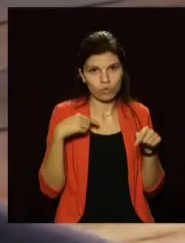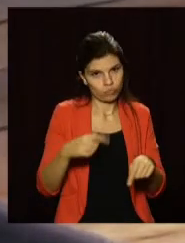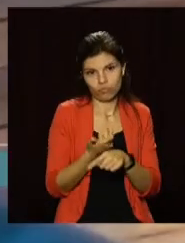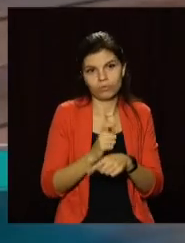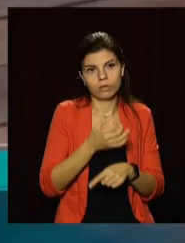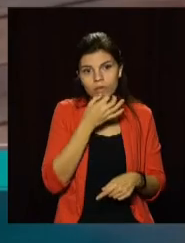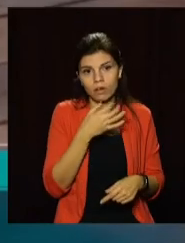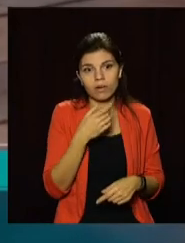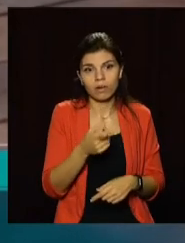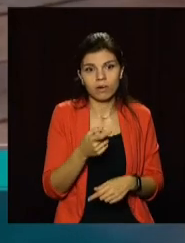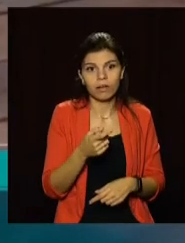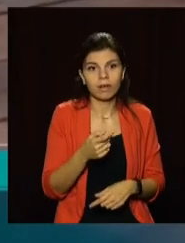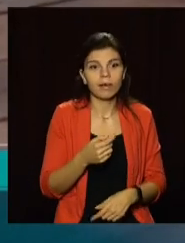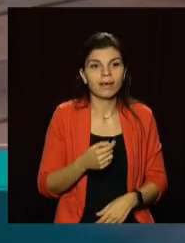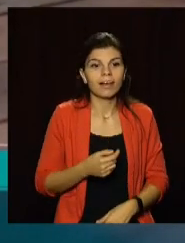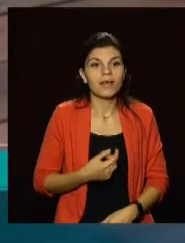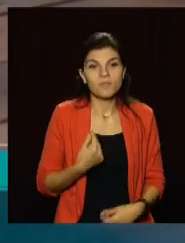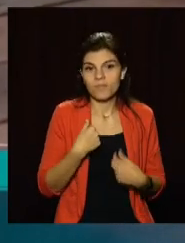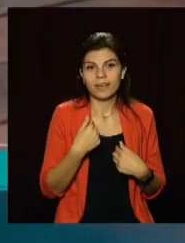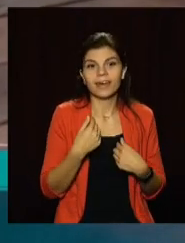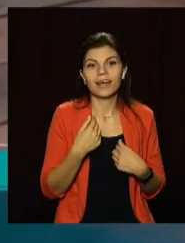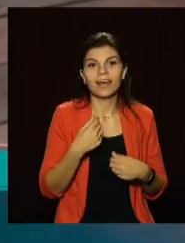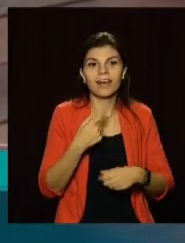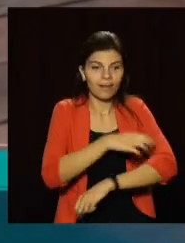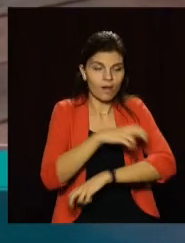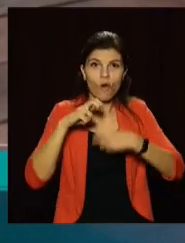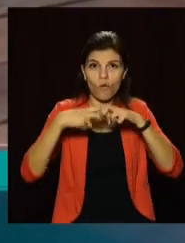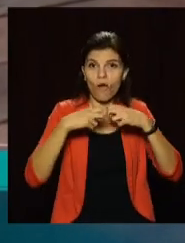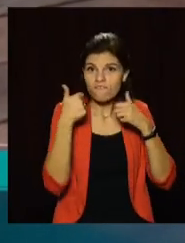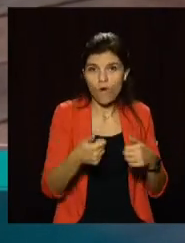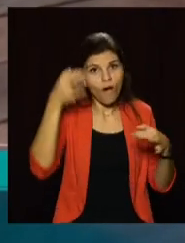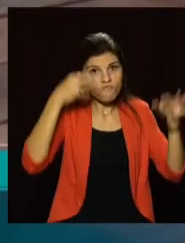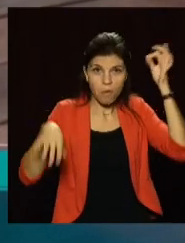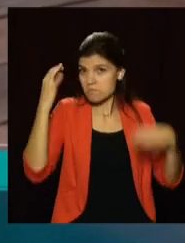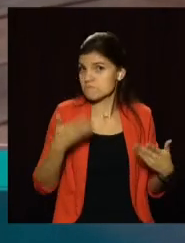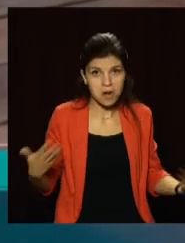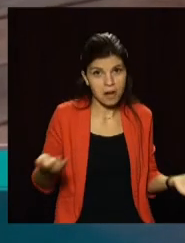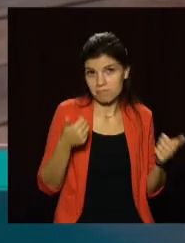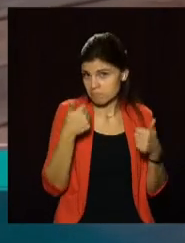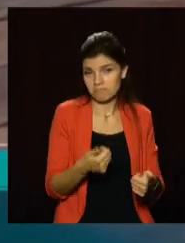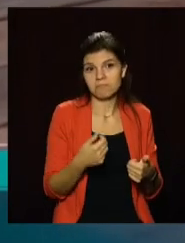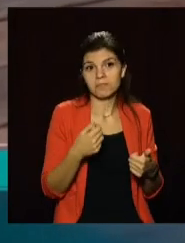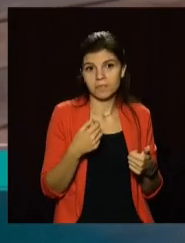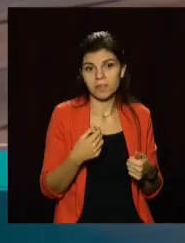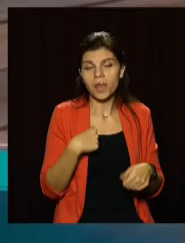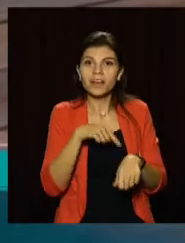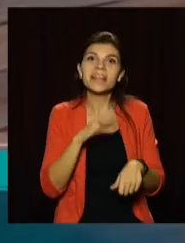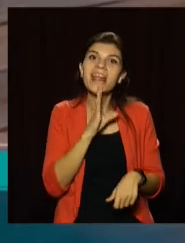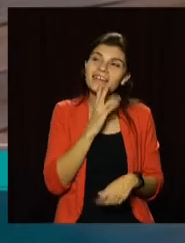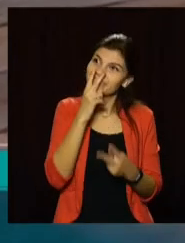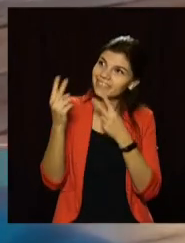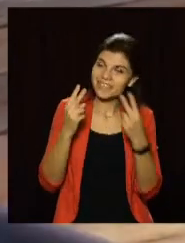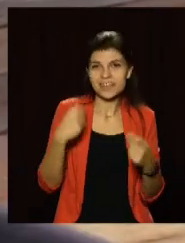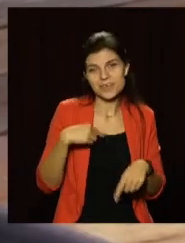Волоси мене не покидають. Сустави рухаються легко. Ну і замічаю, що на дівчат смотрю легче